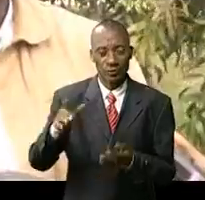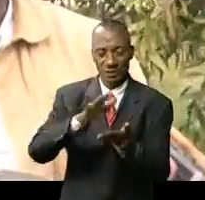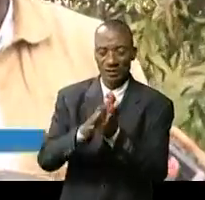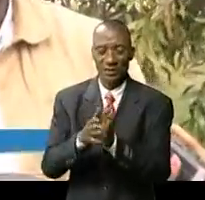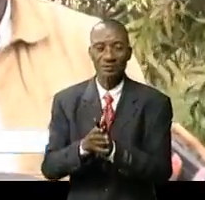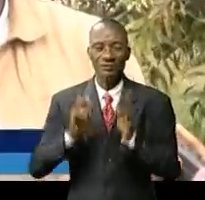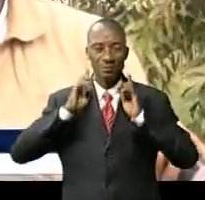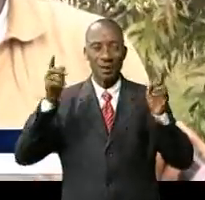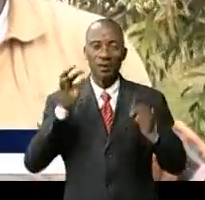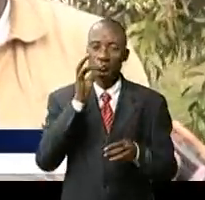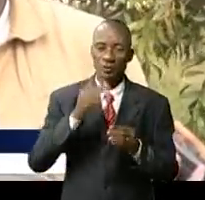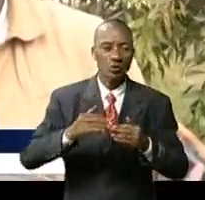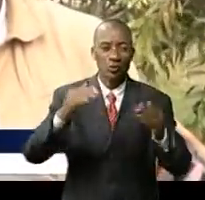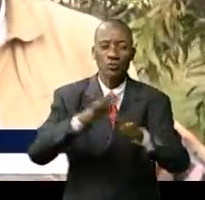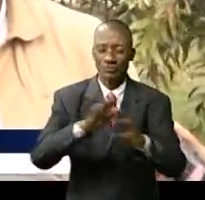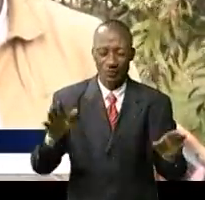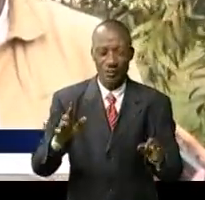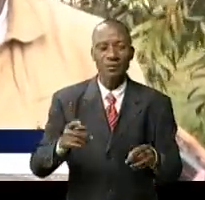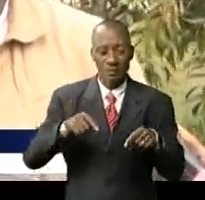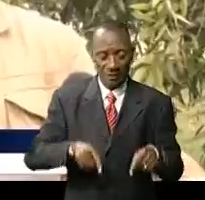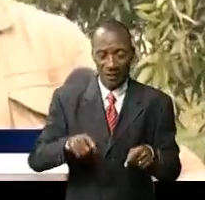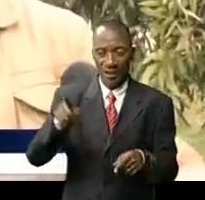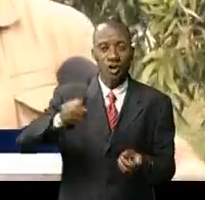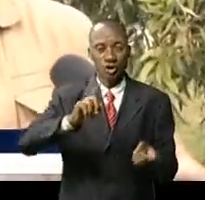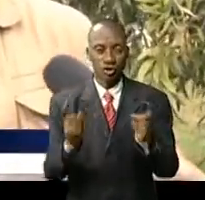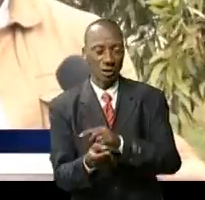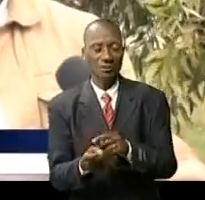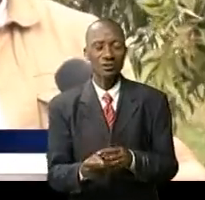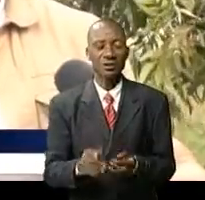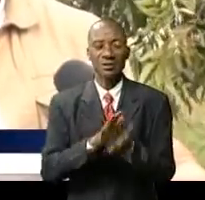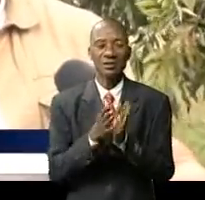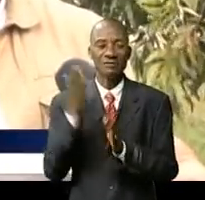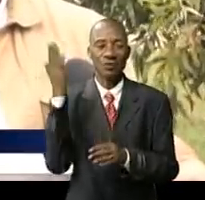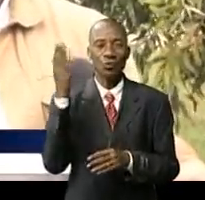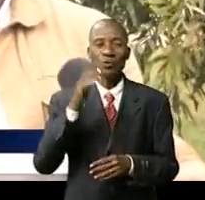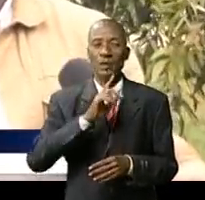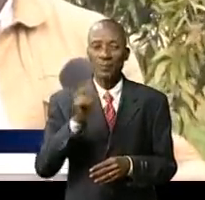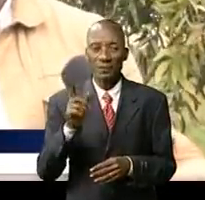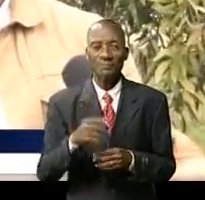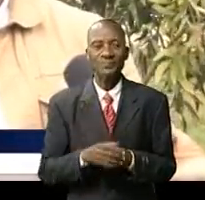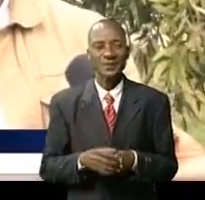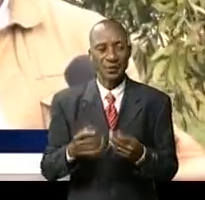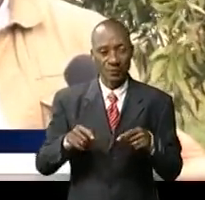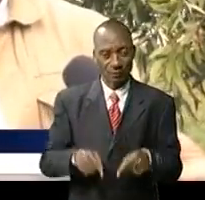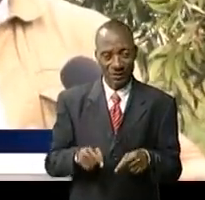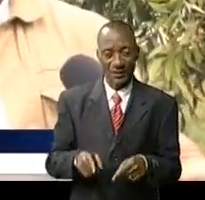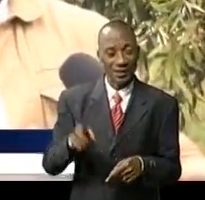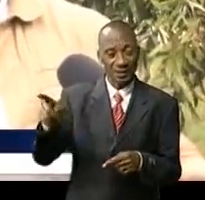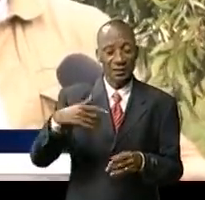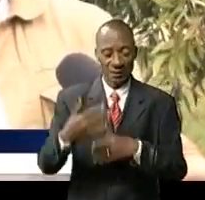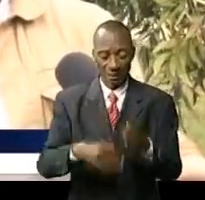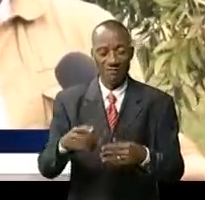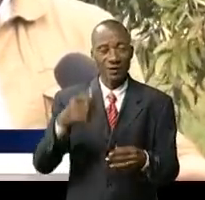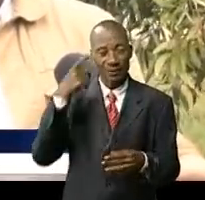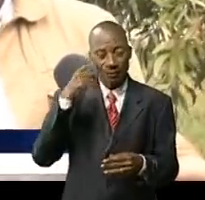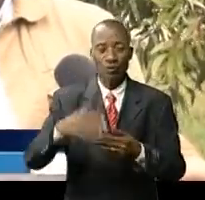à mettre fin à la vie passée pour entrer dans une nouvelle phase de vie. Au moment où je vous parle, ils sont déjà rémunérés dans le cadre de l'assainissement. Alors ce que